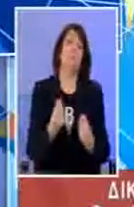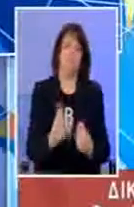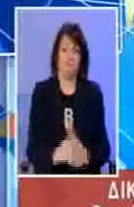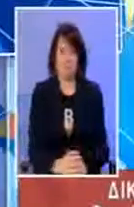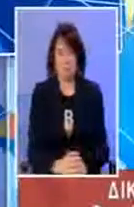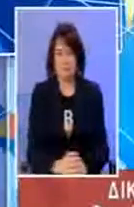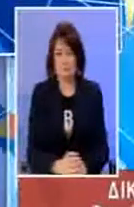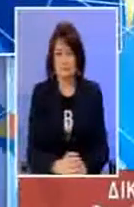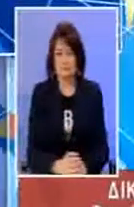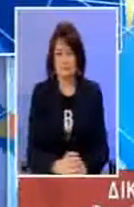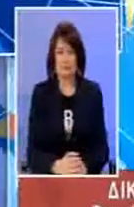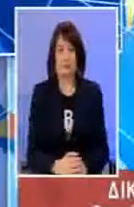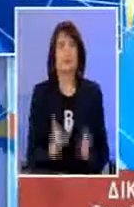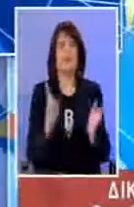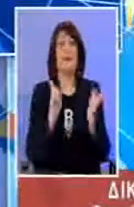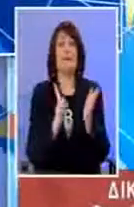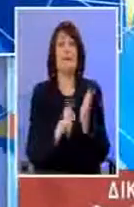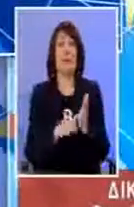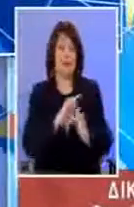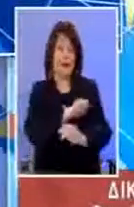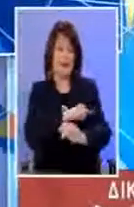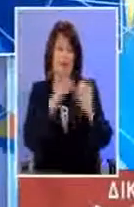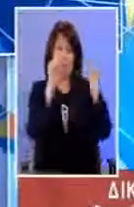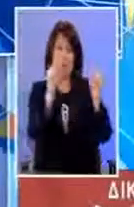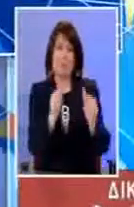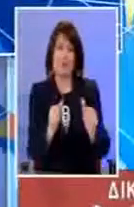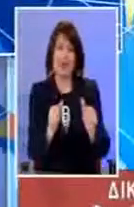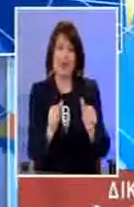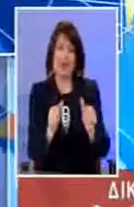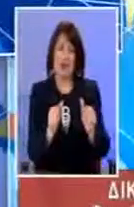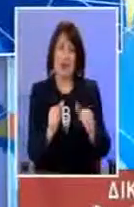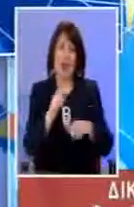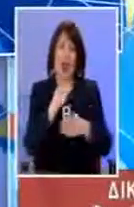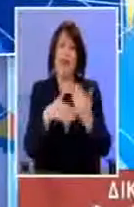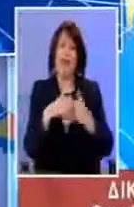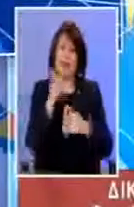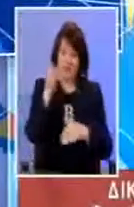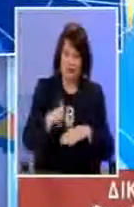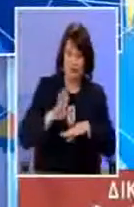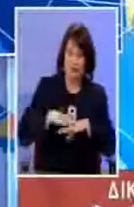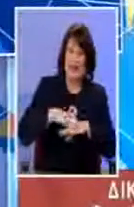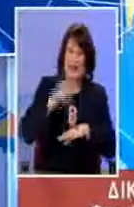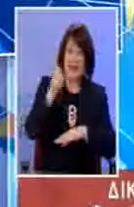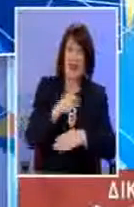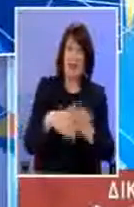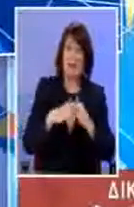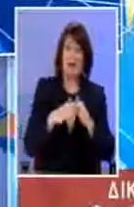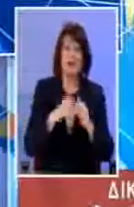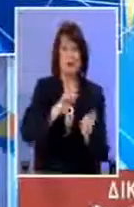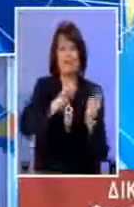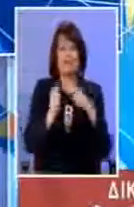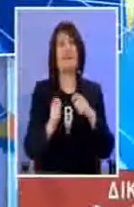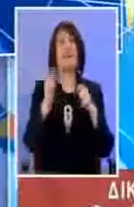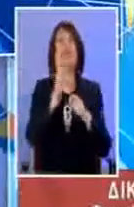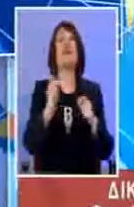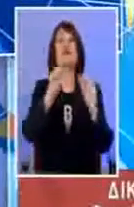να φύγουμε από το ιατρικό μοντέλο της αναπηρίας. Φταίει ο ανάπηρος. Έχει αναπηρία. Και πρέπει να πάμε στο κοινωνικό μοντέλο της